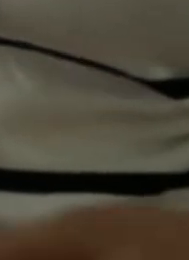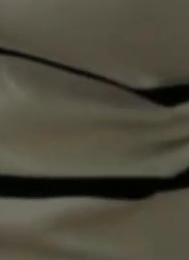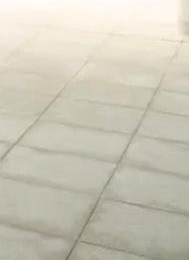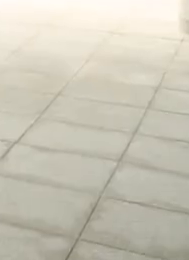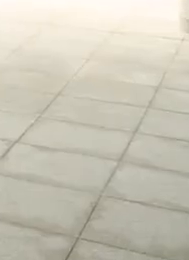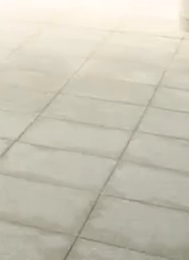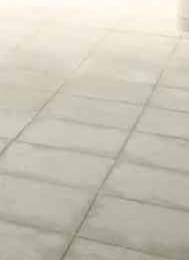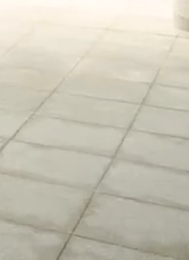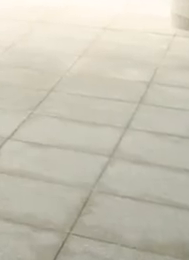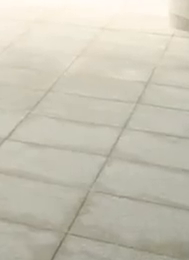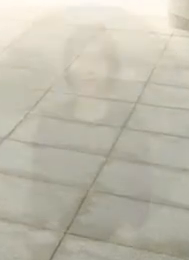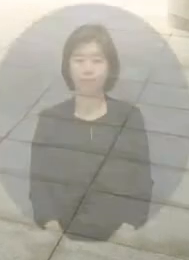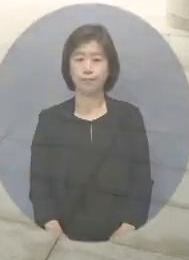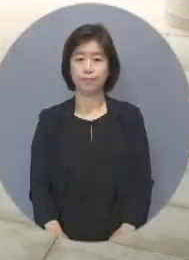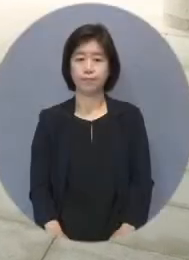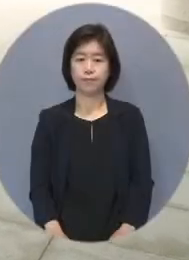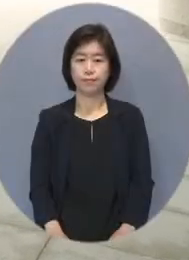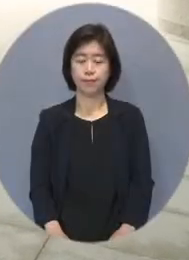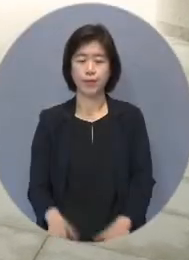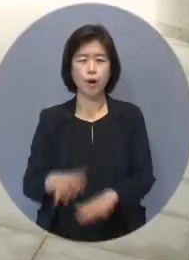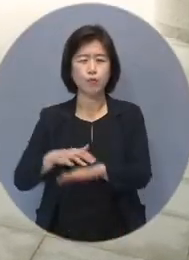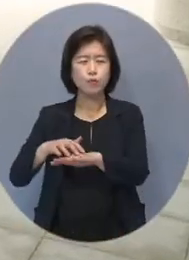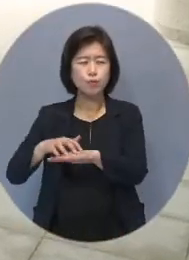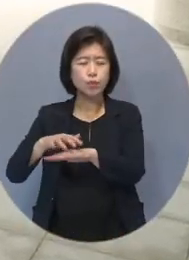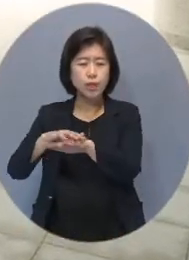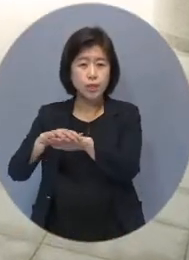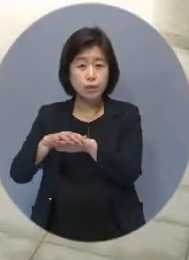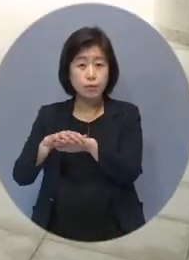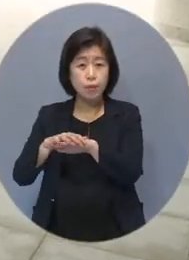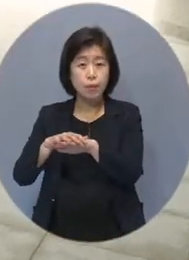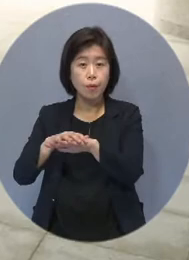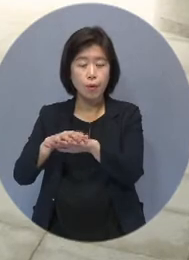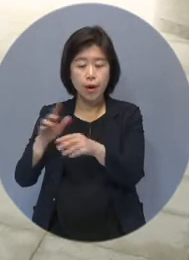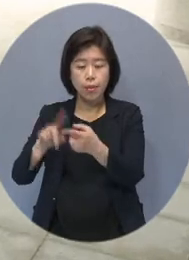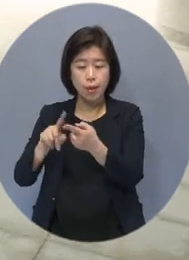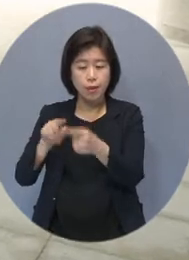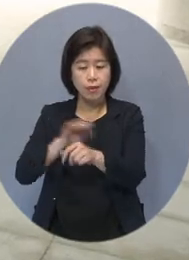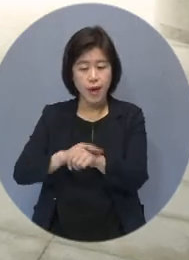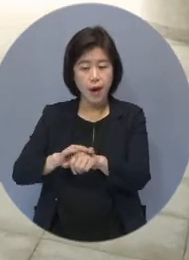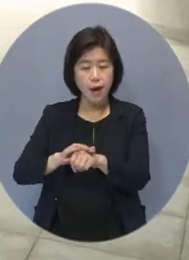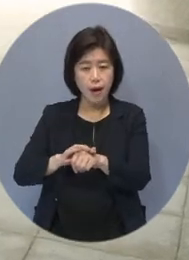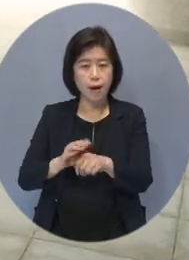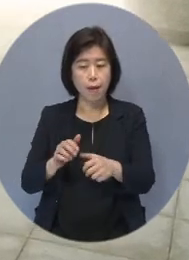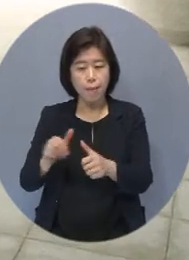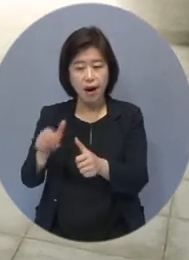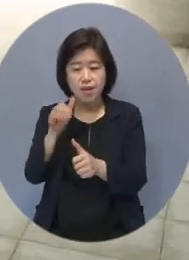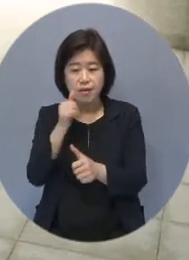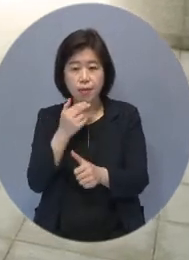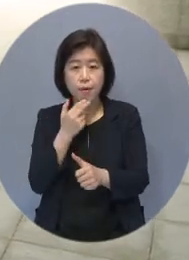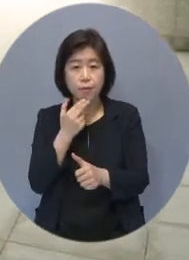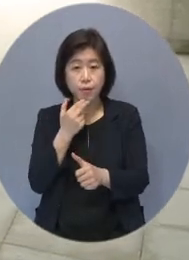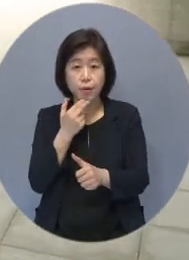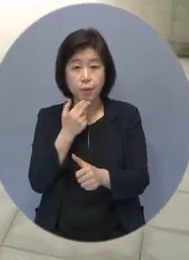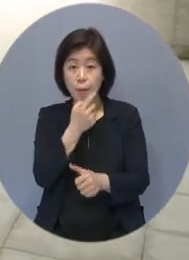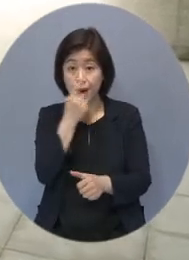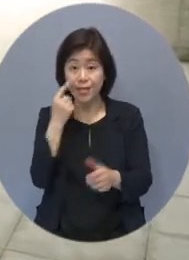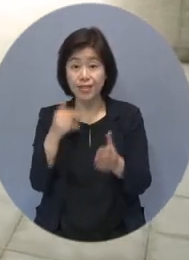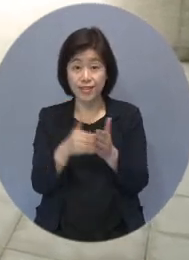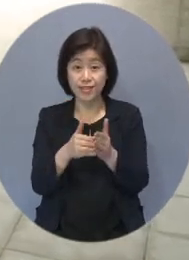있고 산이. 이제 촉지도로 이제 동선 따라다니면서 확인하시는데 뭐 중간에 확인은 어떠신 것